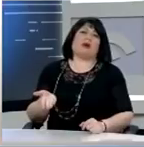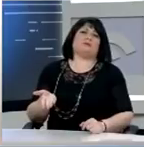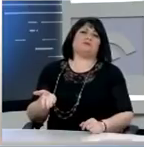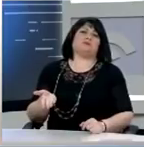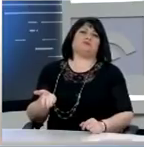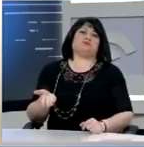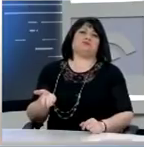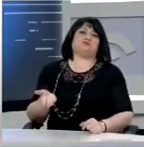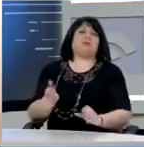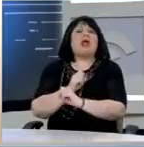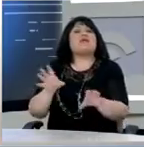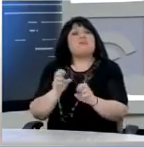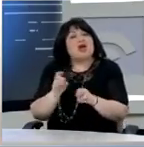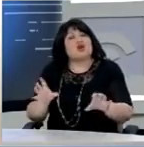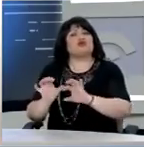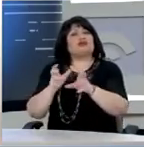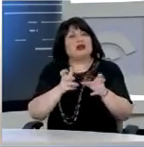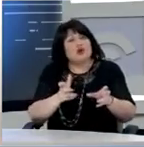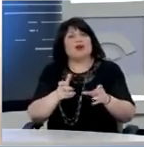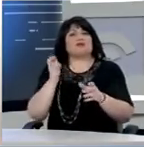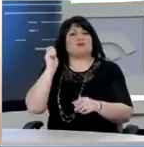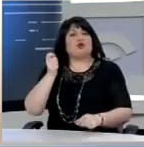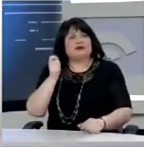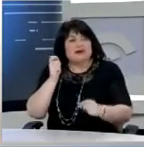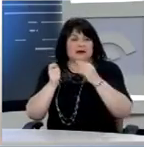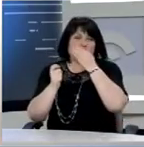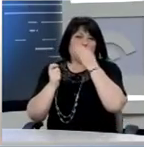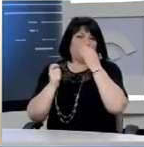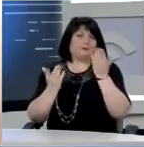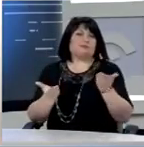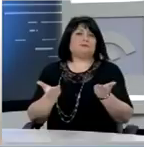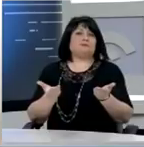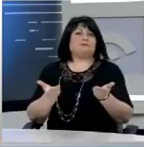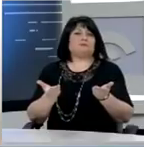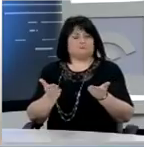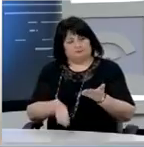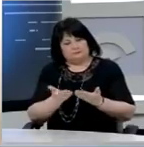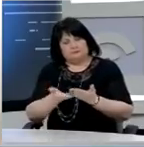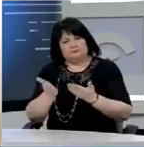των μέσων ενημέρωσης και στη σφαίρα της πολιτικής που